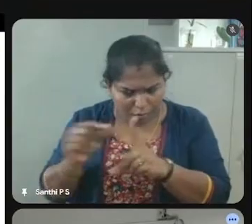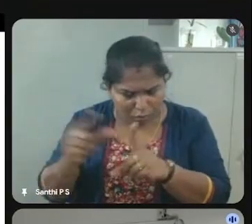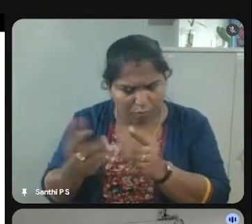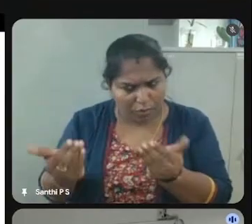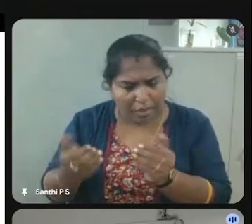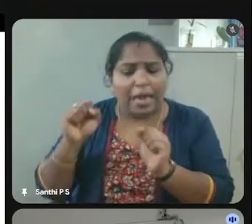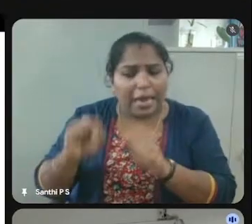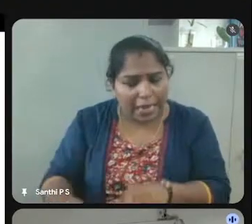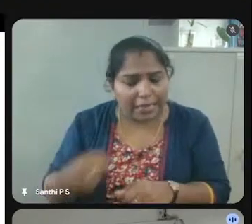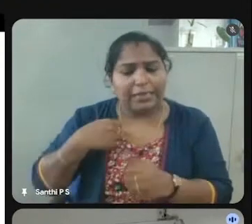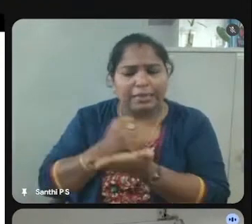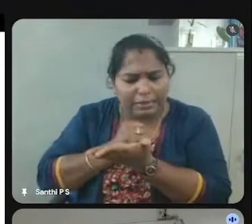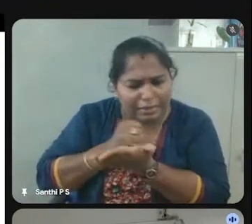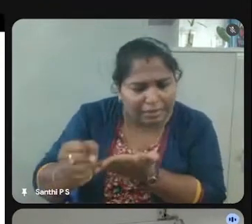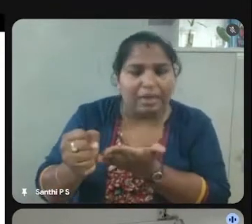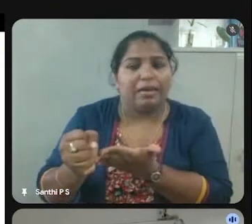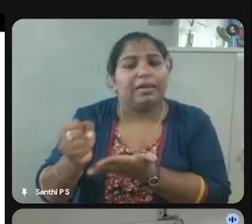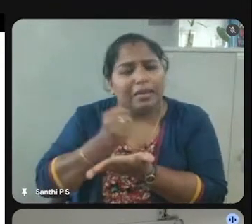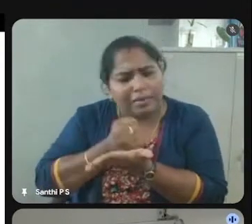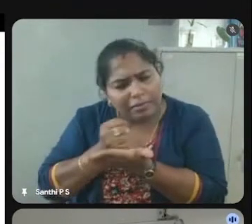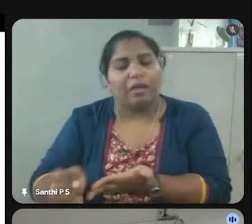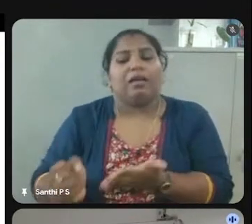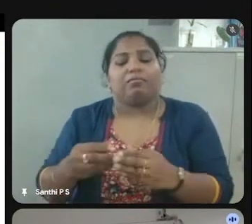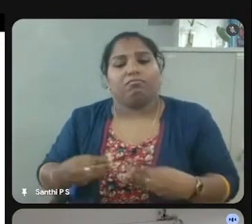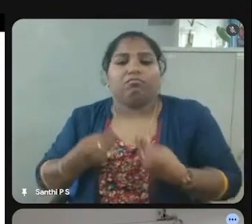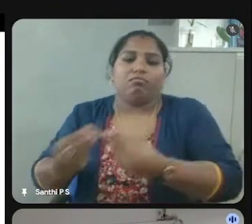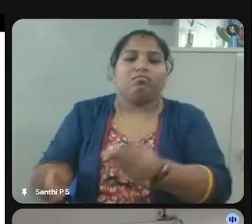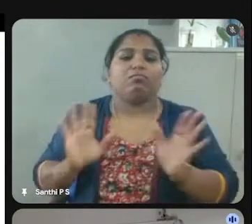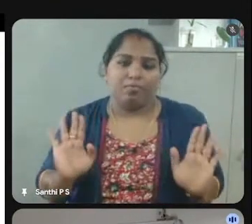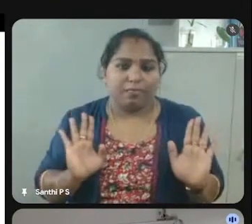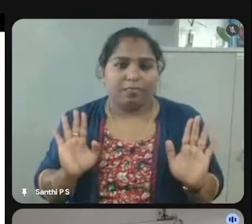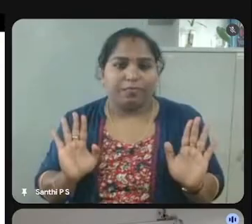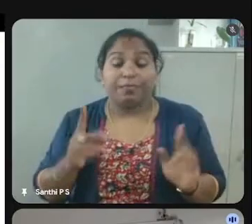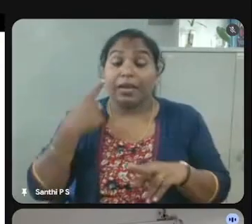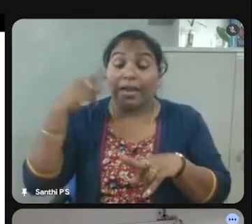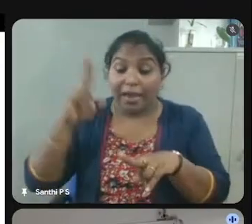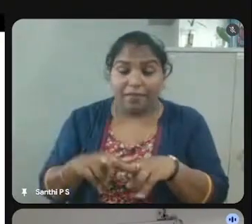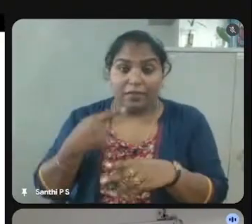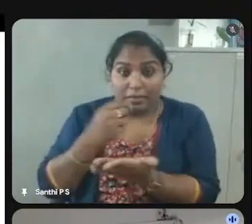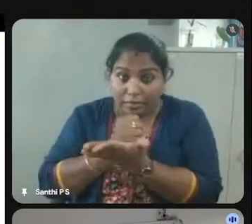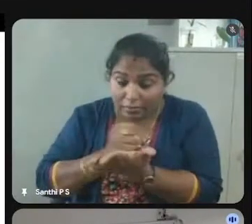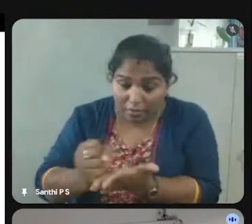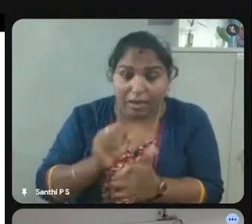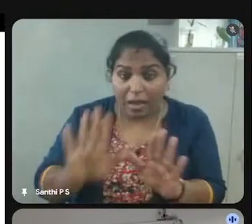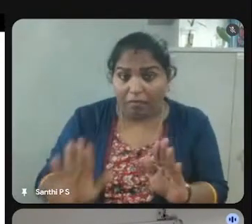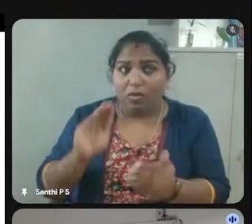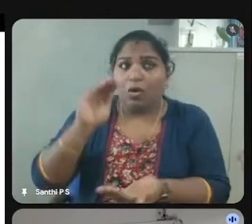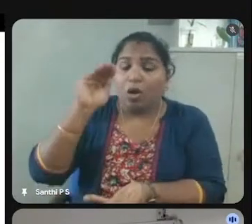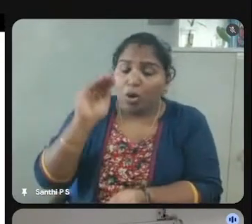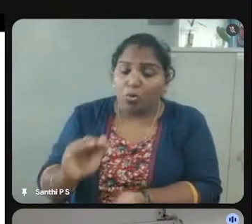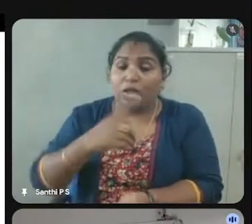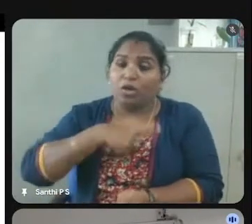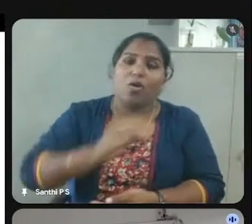വിചാരിക്കരുത്. അതിനുള്ള ഒരു സാവകാശം എന്റെ കുട്ടിക്ക് ഞാൻ കൊടുക്കുന്നു എന്നൊന്ന് നിങ്ങൾ ഉറപ്പാക്കുക. അങ്ങനെ വരികയാണെന്നുണ്ടെങ്കിൽ കുട്ടികൾക്ക്